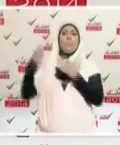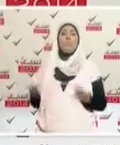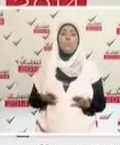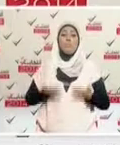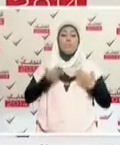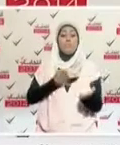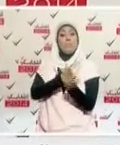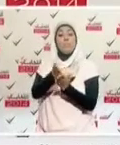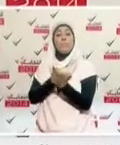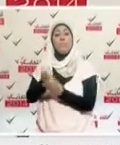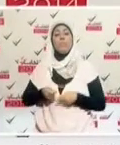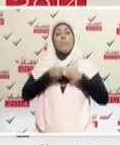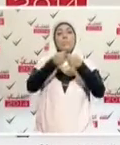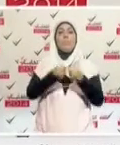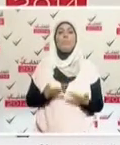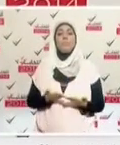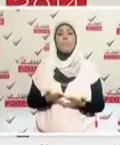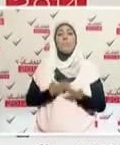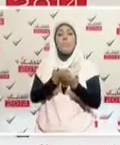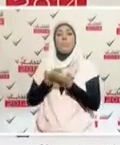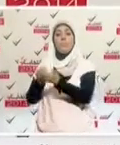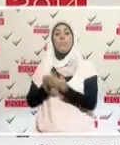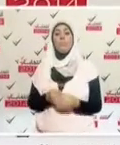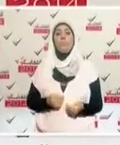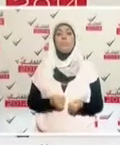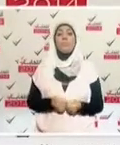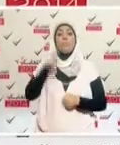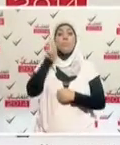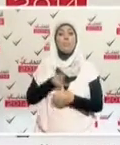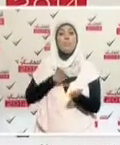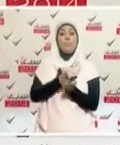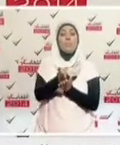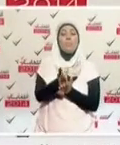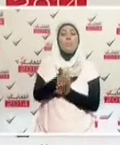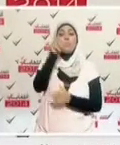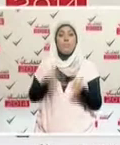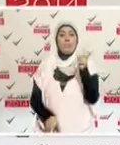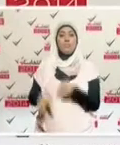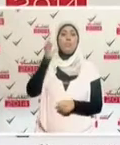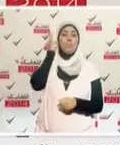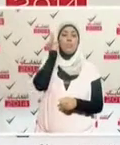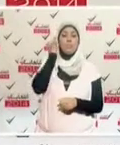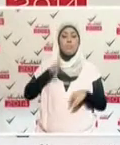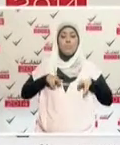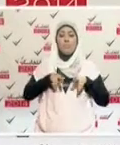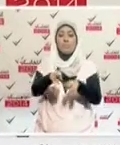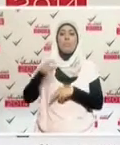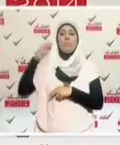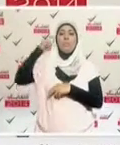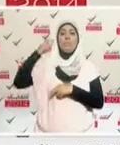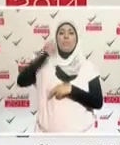كاملة لكن من غير ما نطلب المستحيل. صحيح من حق القصرنية يوصلهم لوتوروت والقطار